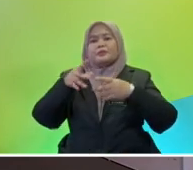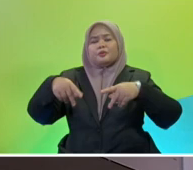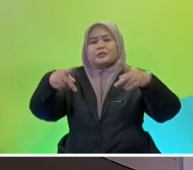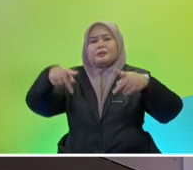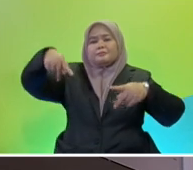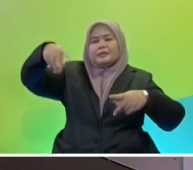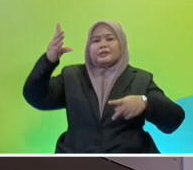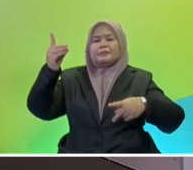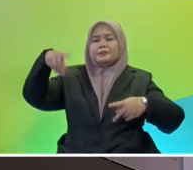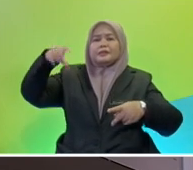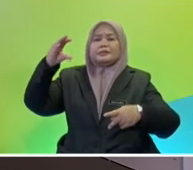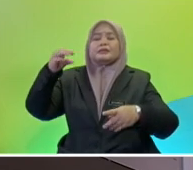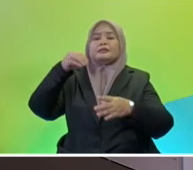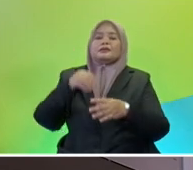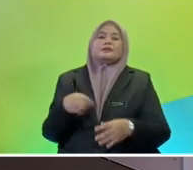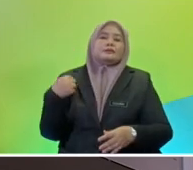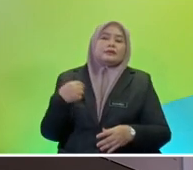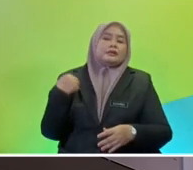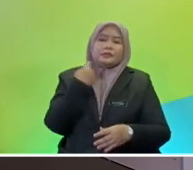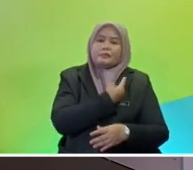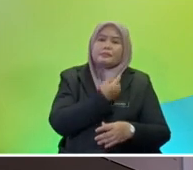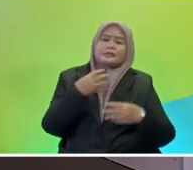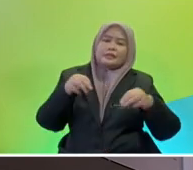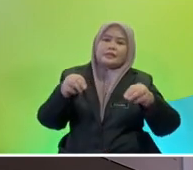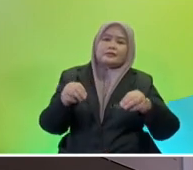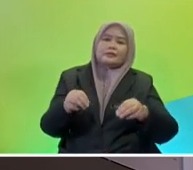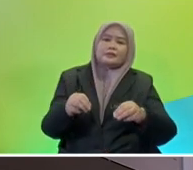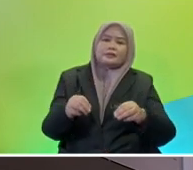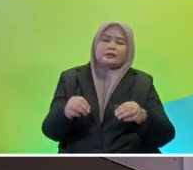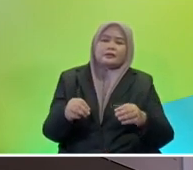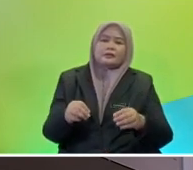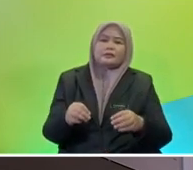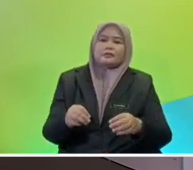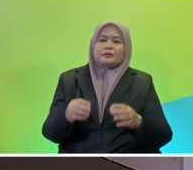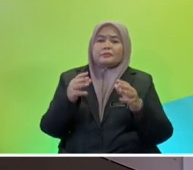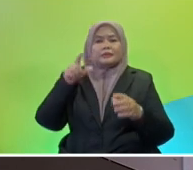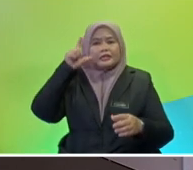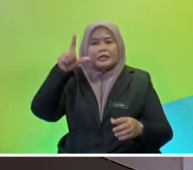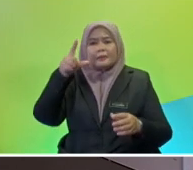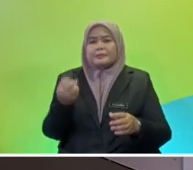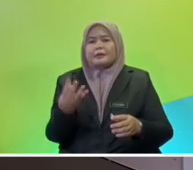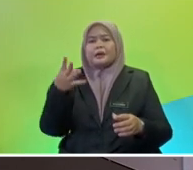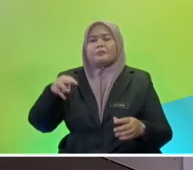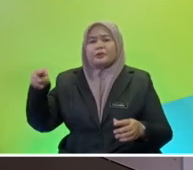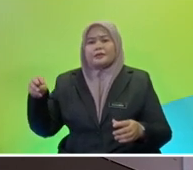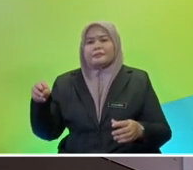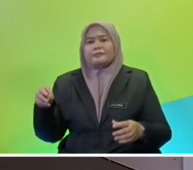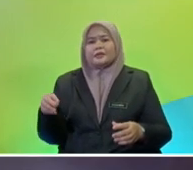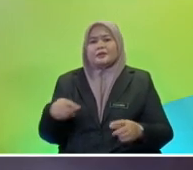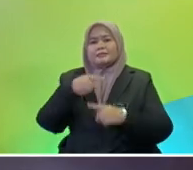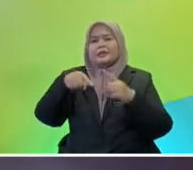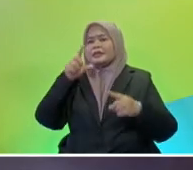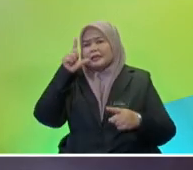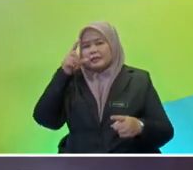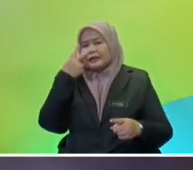pedipisi dalam bilik darjo masih lagi kita orang kata melihat perkembangan murid dan apabila kita